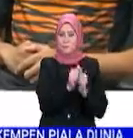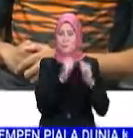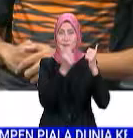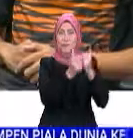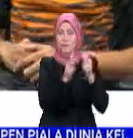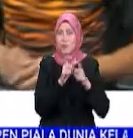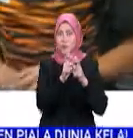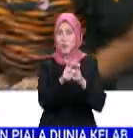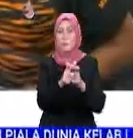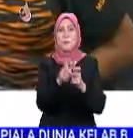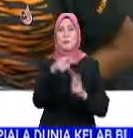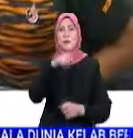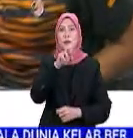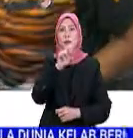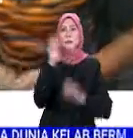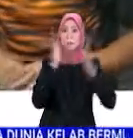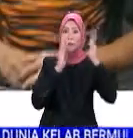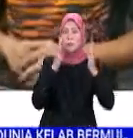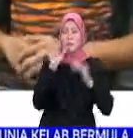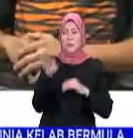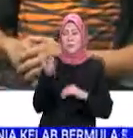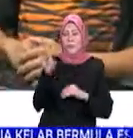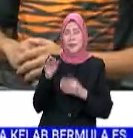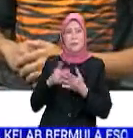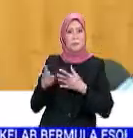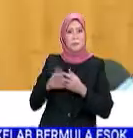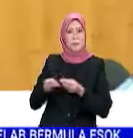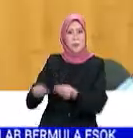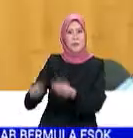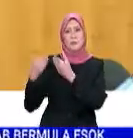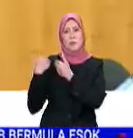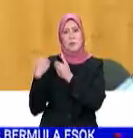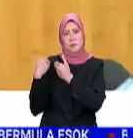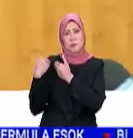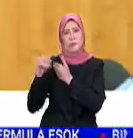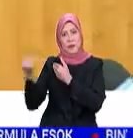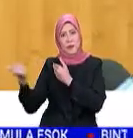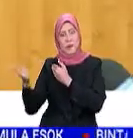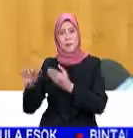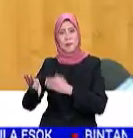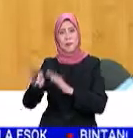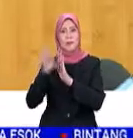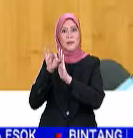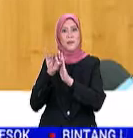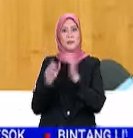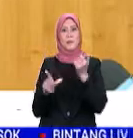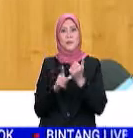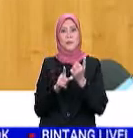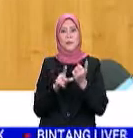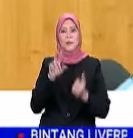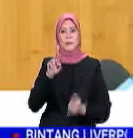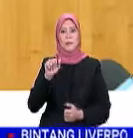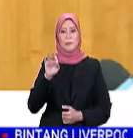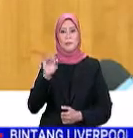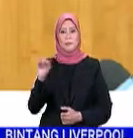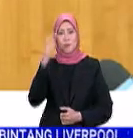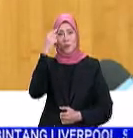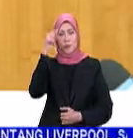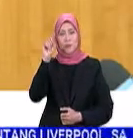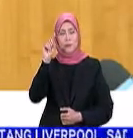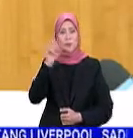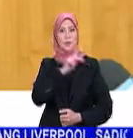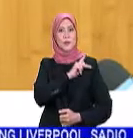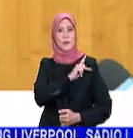Persatuan Olahraga Para Malaysia memilih untuk memberikan peranan baru buat beliau dan melantik pembantunya Ahmad Rafi Arifin